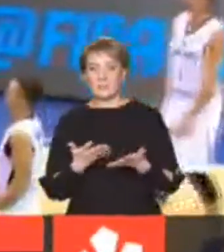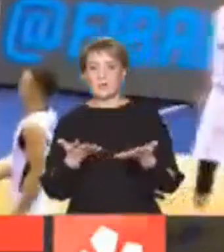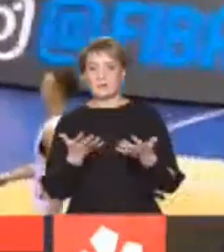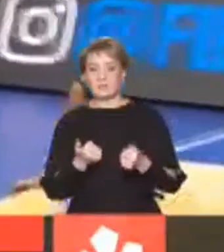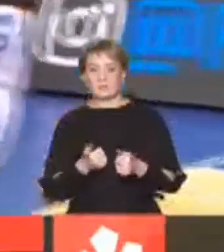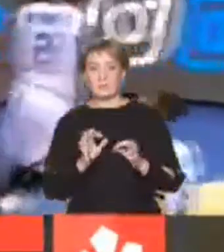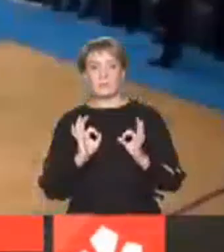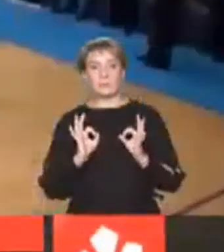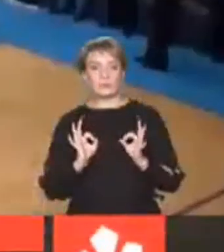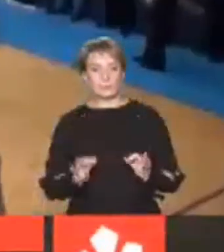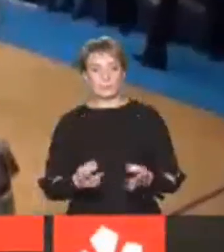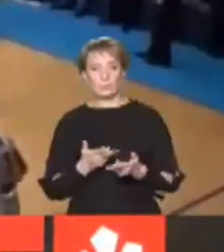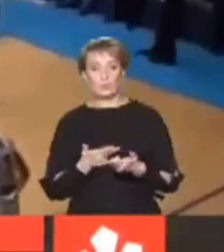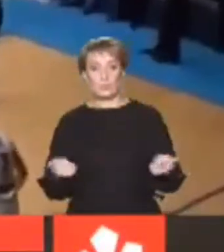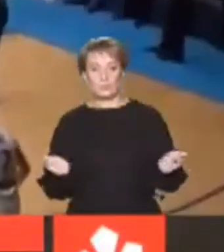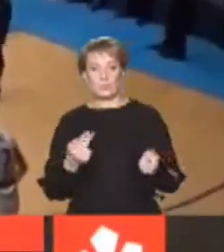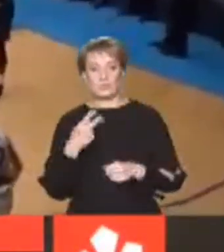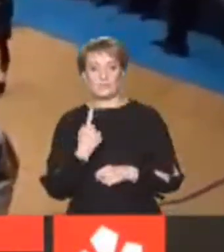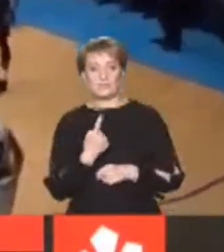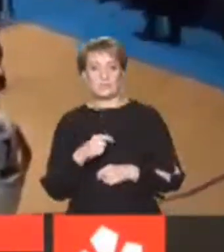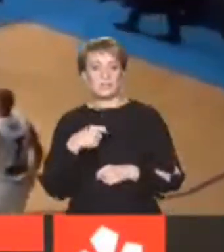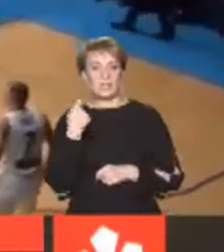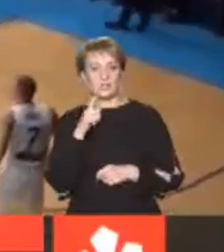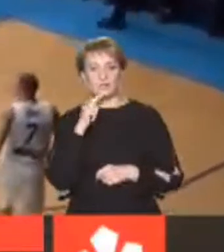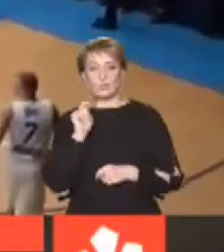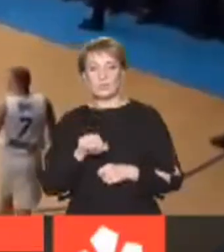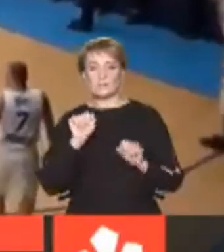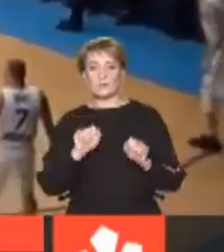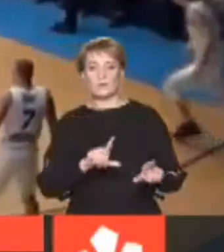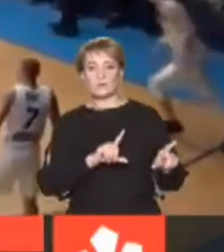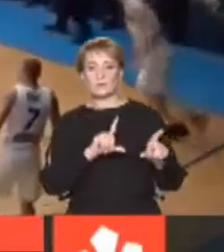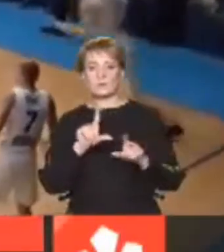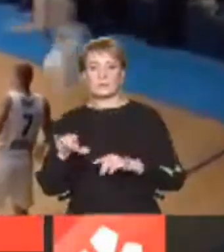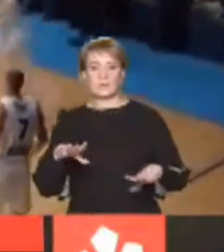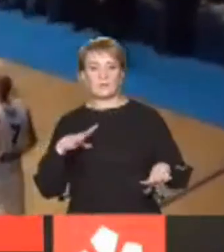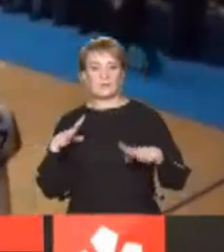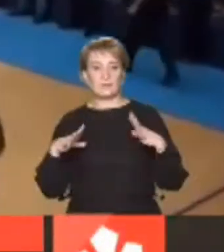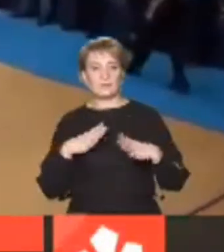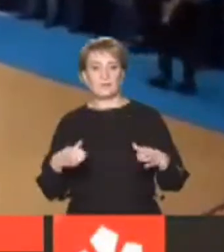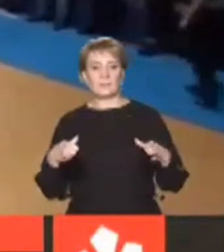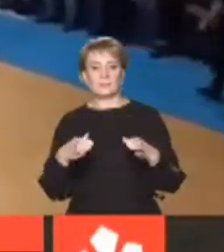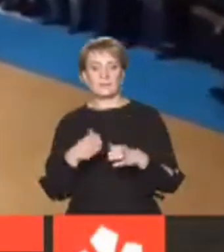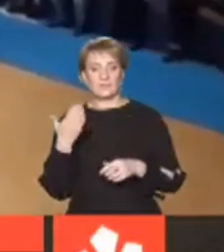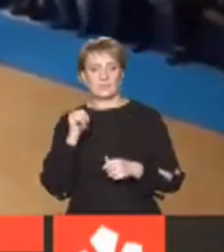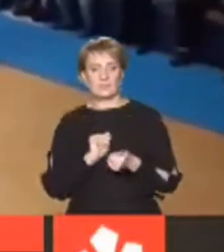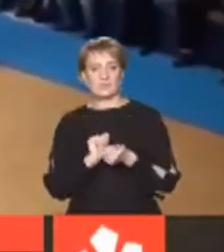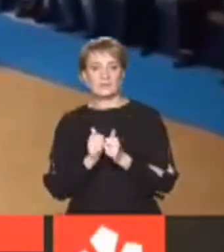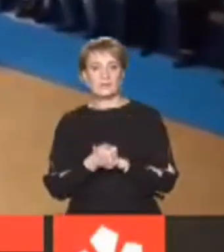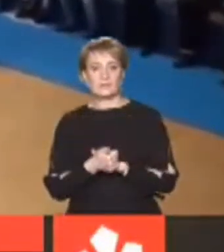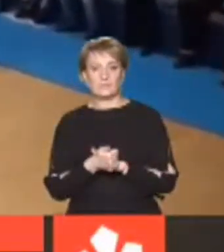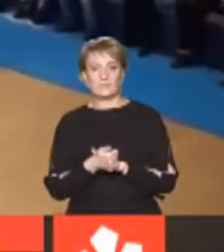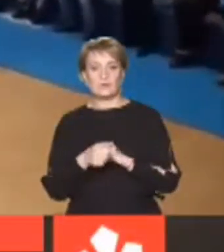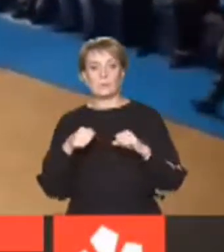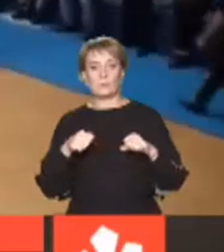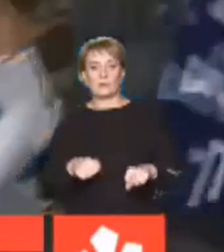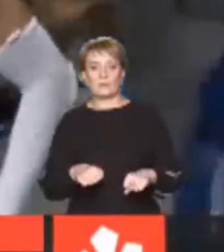отримав добро. А це значить, що 21-річний українець може летіти в тренувальний табір Г'юстона, який нещодавно виміняв драфтові права